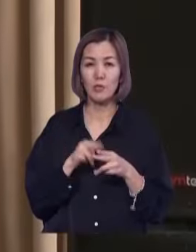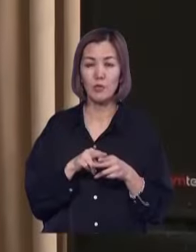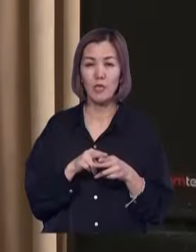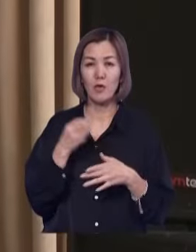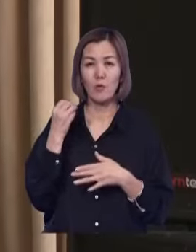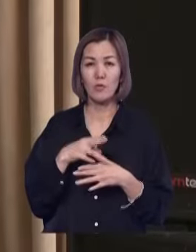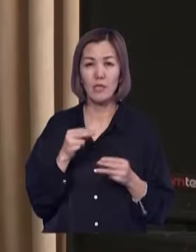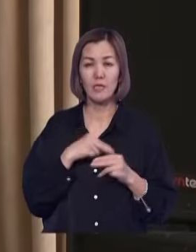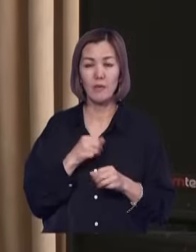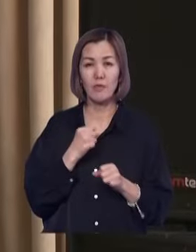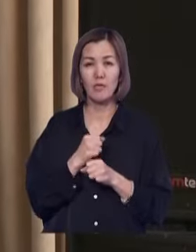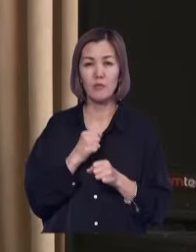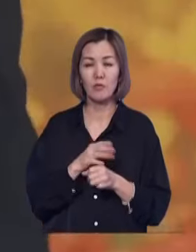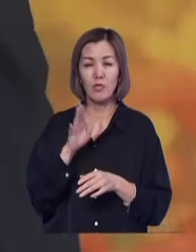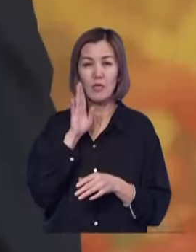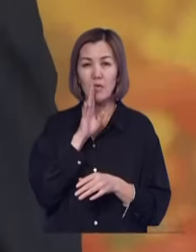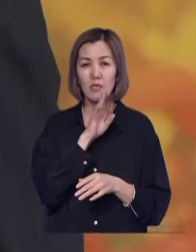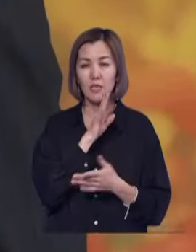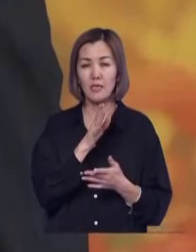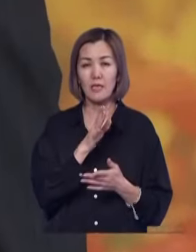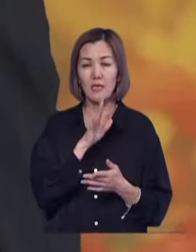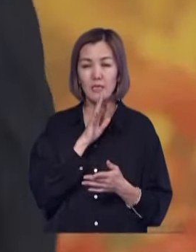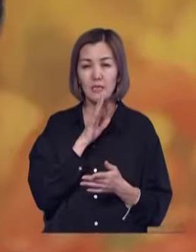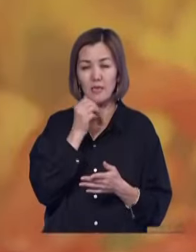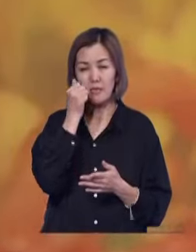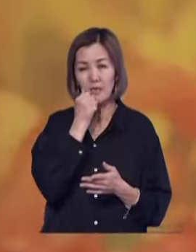осы орталықта еңбек етіп жүрген жандарға алғысын жеткізді.